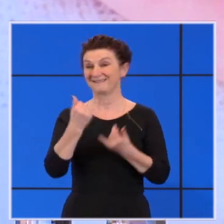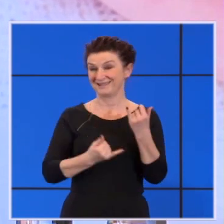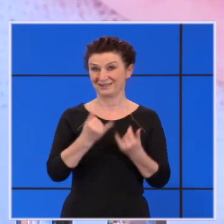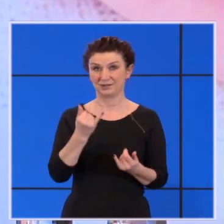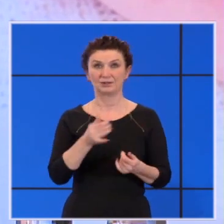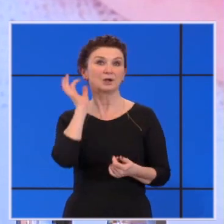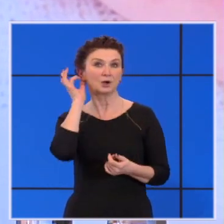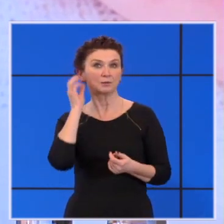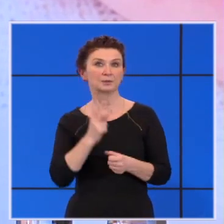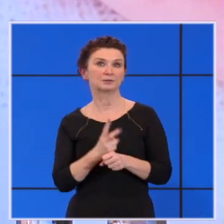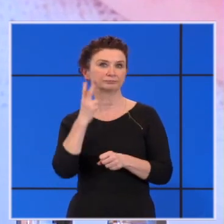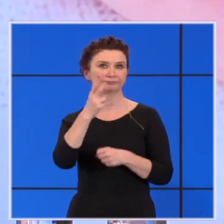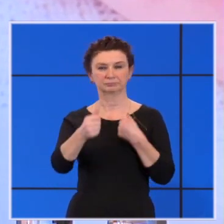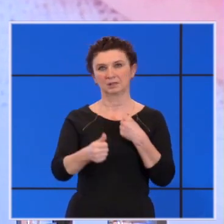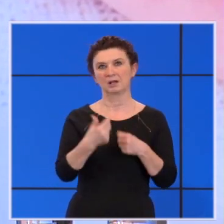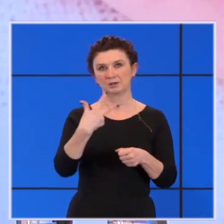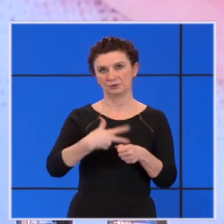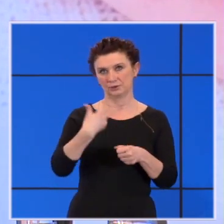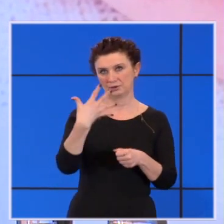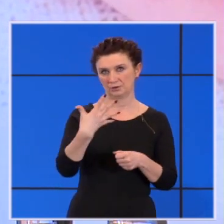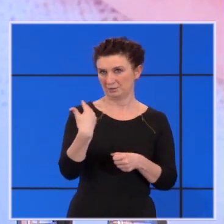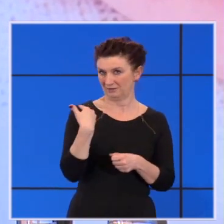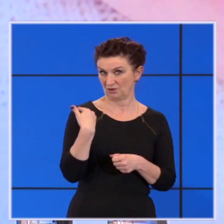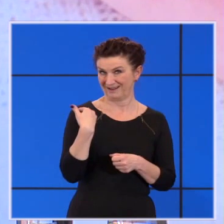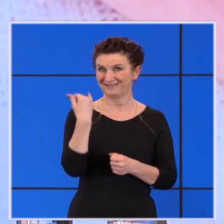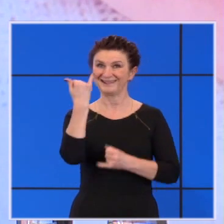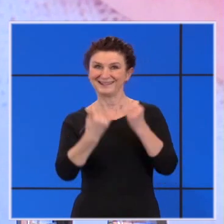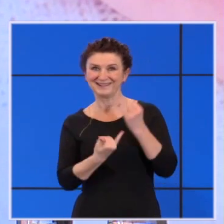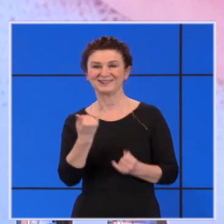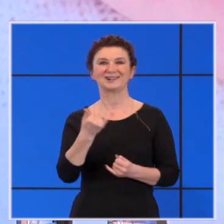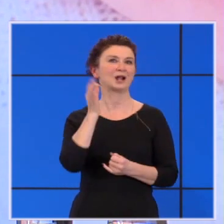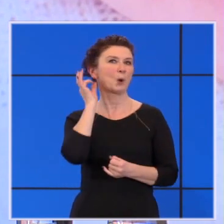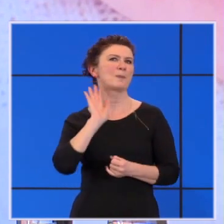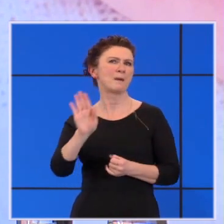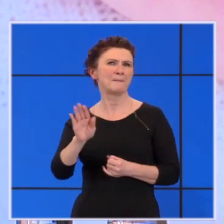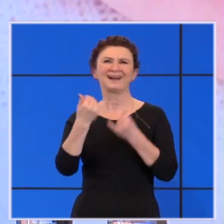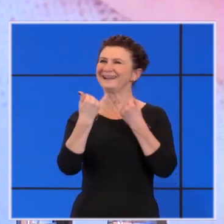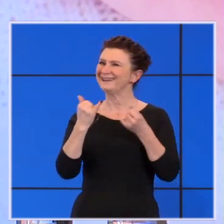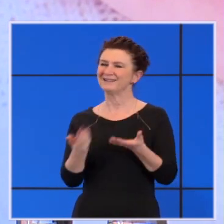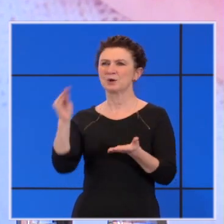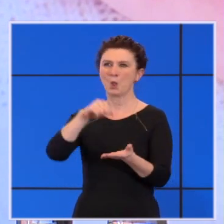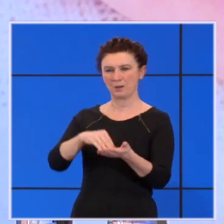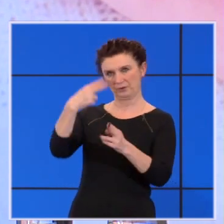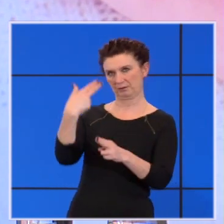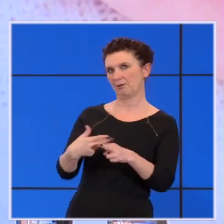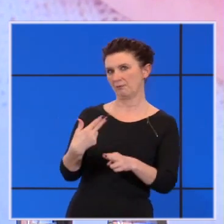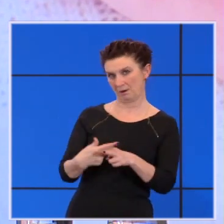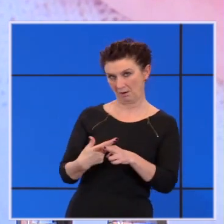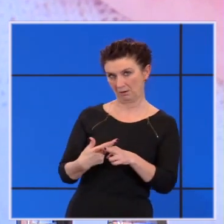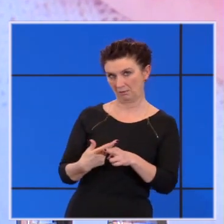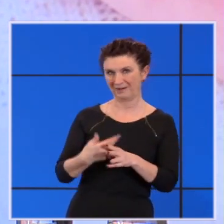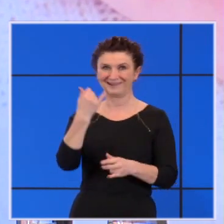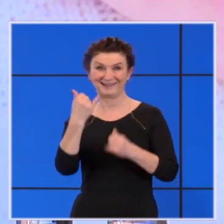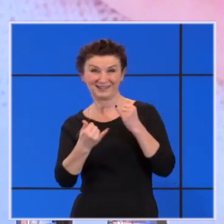roku życia, kobiet z towarzyszącymi innymi chorobami i kobiet, u których przeprowadzono 2 nieskuteczne procedury